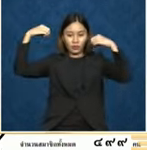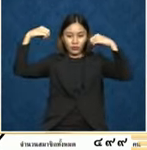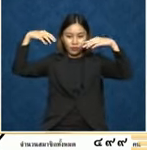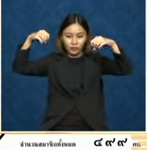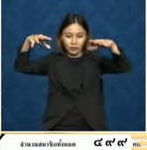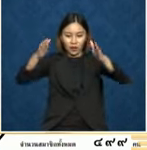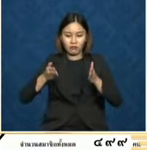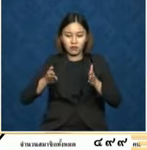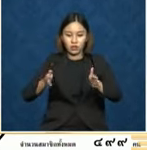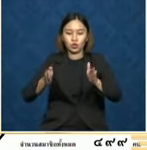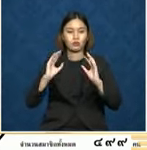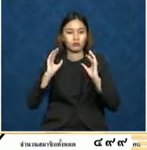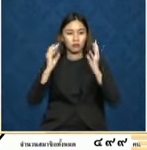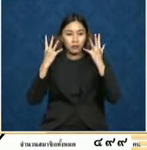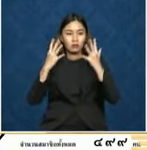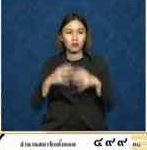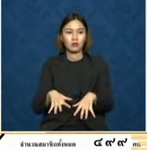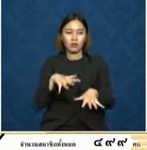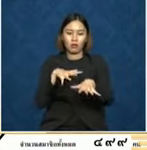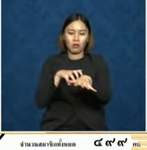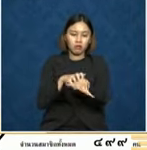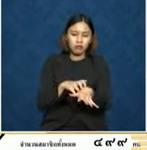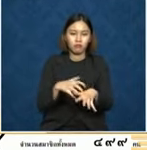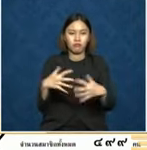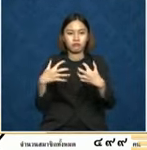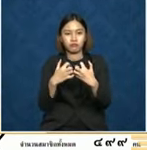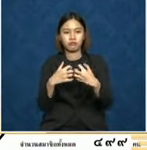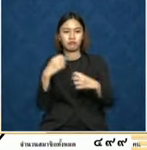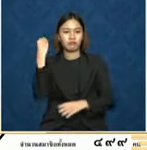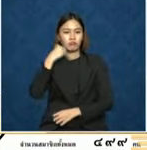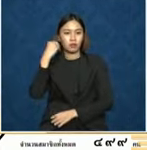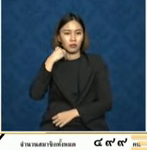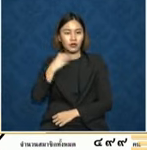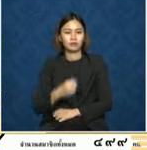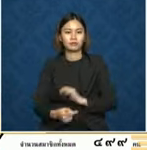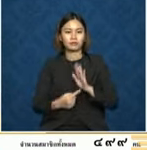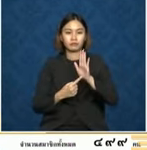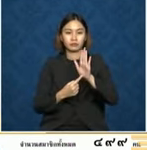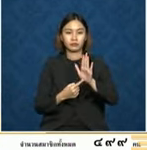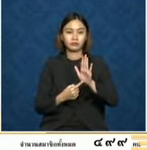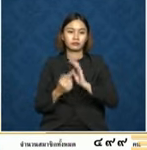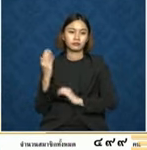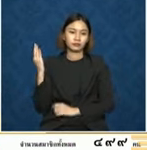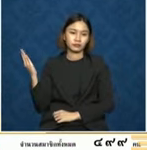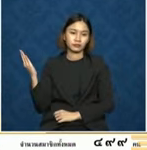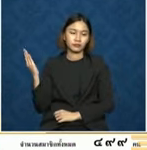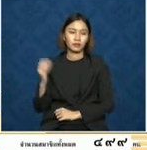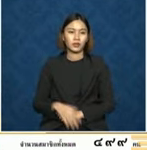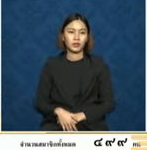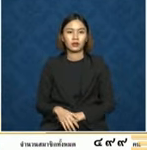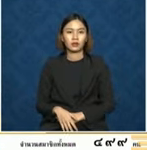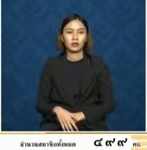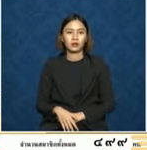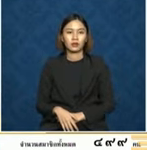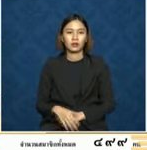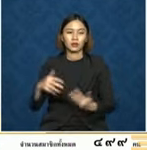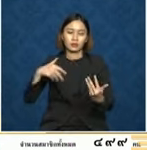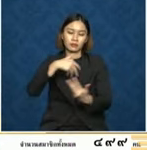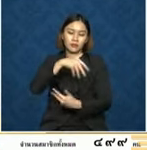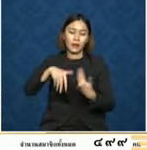ทางก็ไม่มีเกิดการอุบัติเหตุบ่อยนะครับยกตัวอย่างนั่นคือสภาพความเป็นจริงของพี่น้